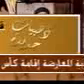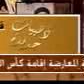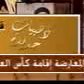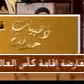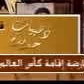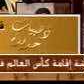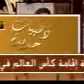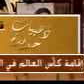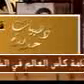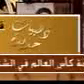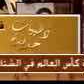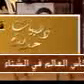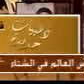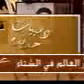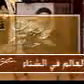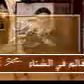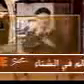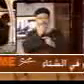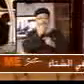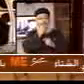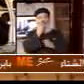السمك. ربما ده طعام فرد،